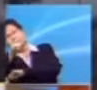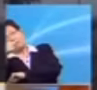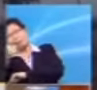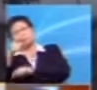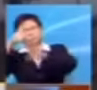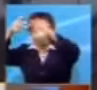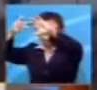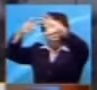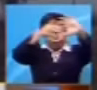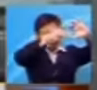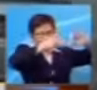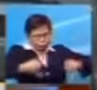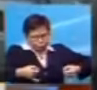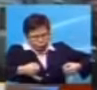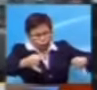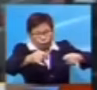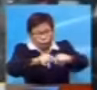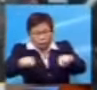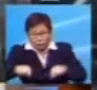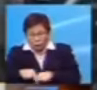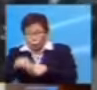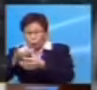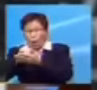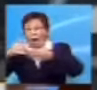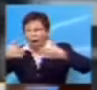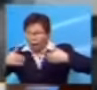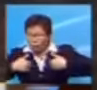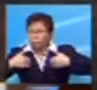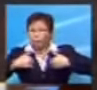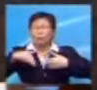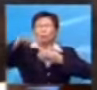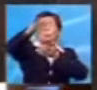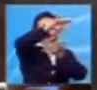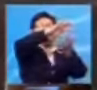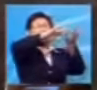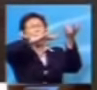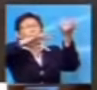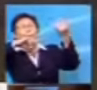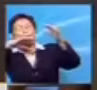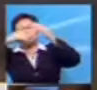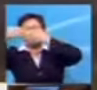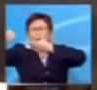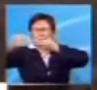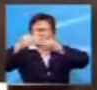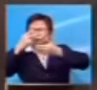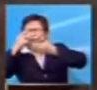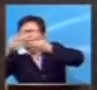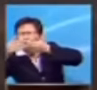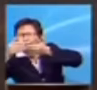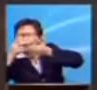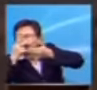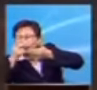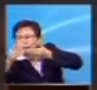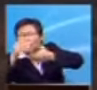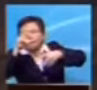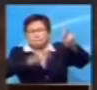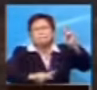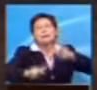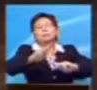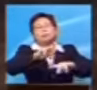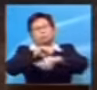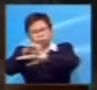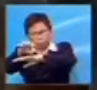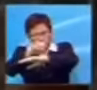RTM di sepanjang jalan daerah terb juga mendapati jbye jarak penglihatan rendah penduduk juga